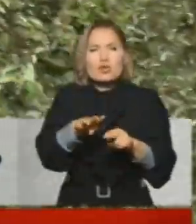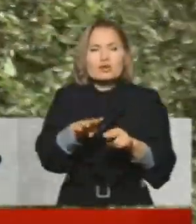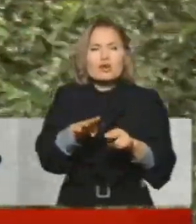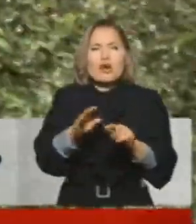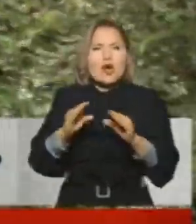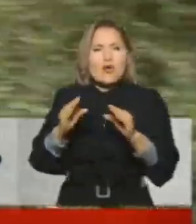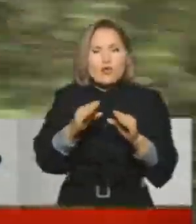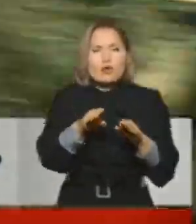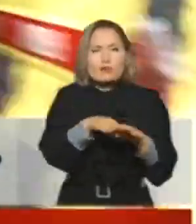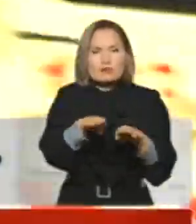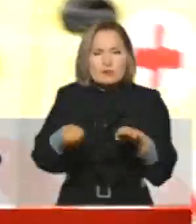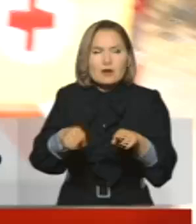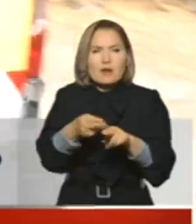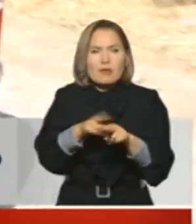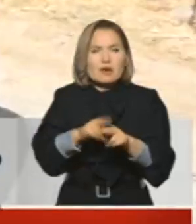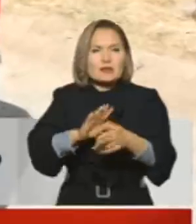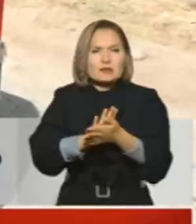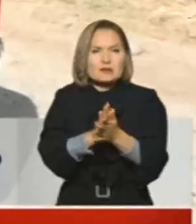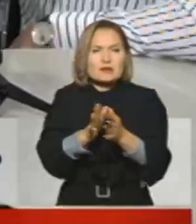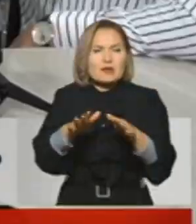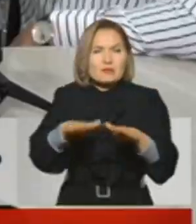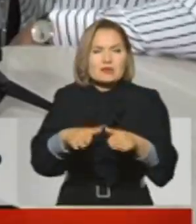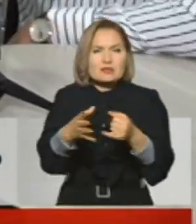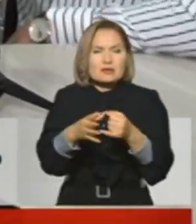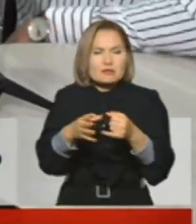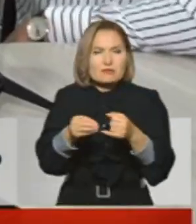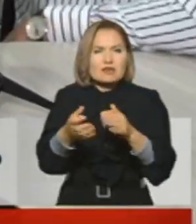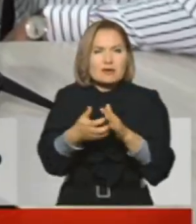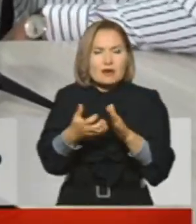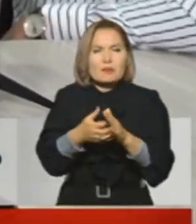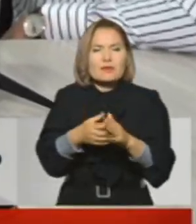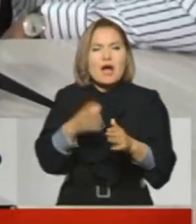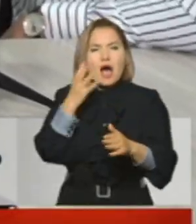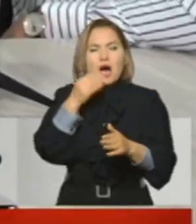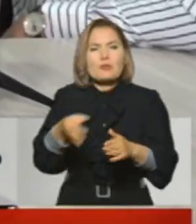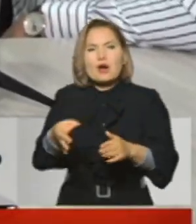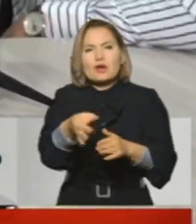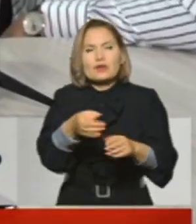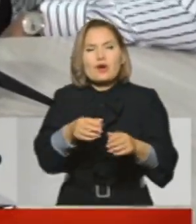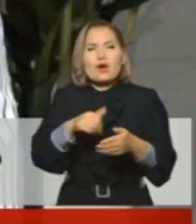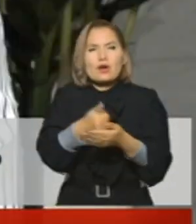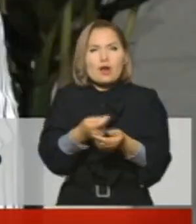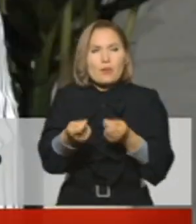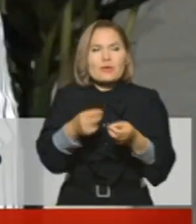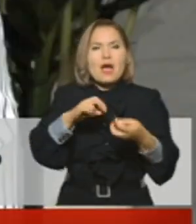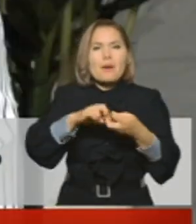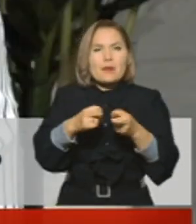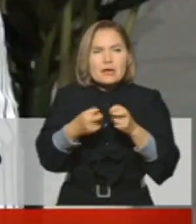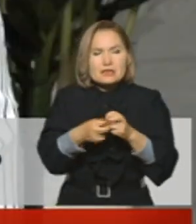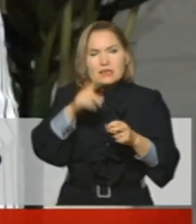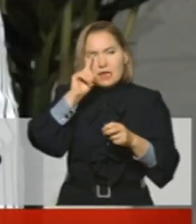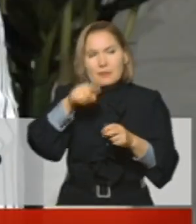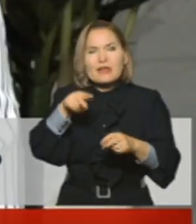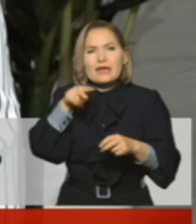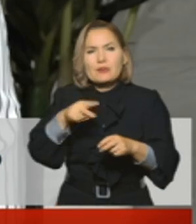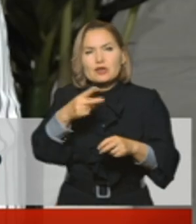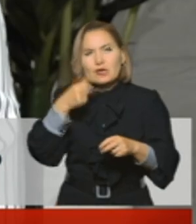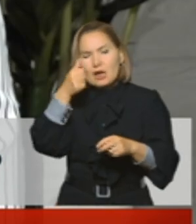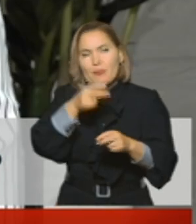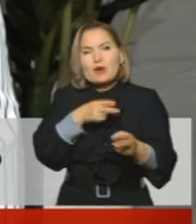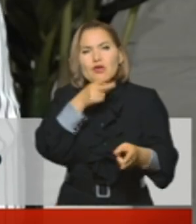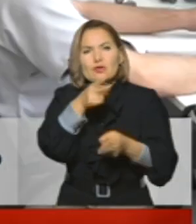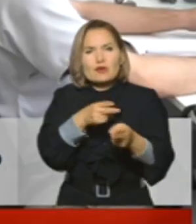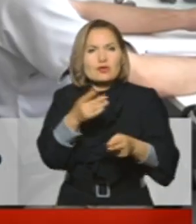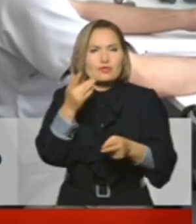Қалғандары көшеге қоюға мәжбүр. Алматы облыстық жедел жәрдем станциясының басшысы бұл мәселені 2022 жылдан бері көтеріп